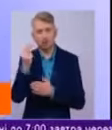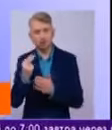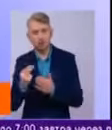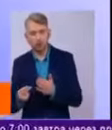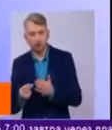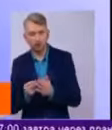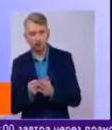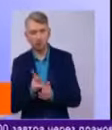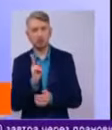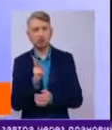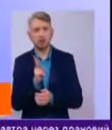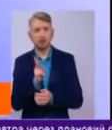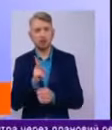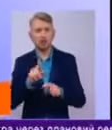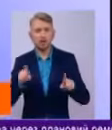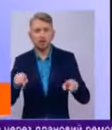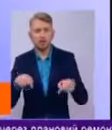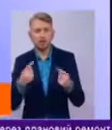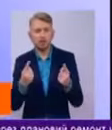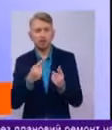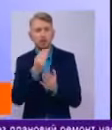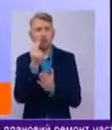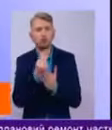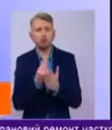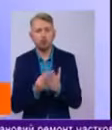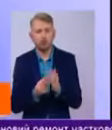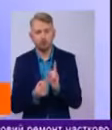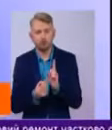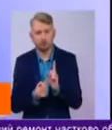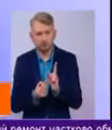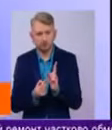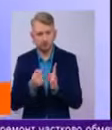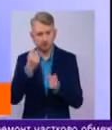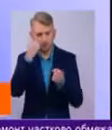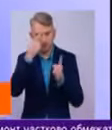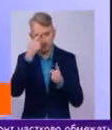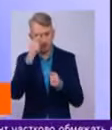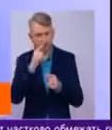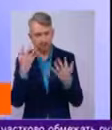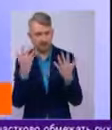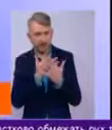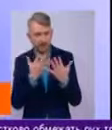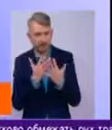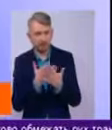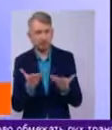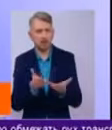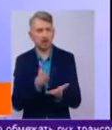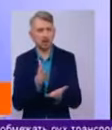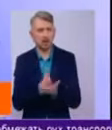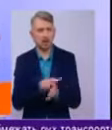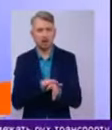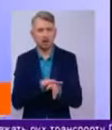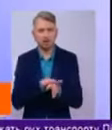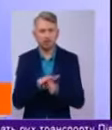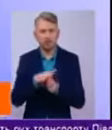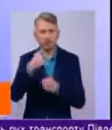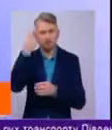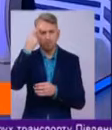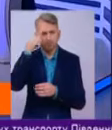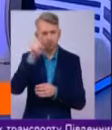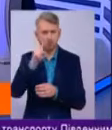художниками, які створюють художній твір, який є повністю